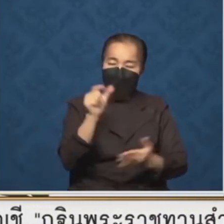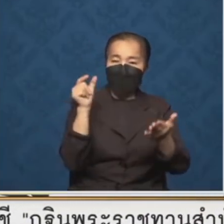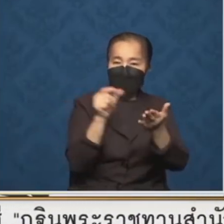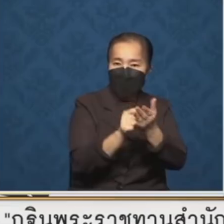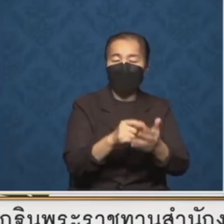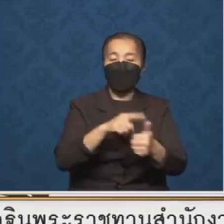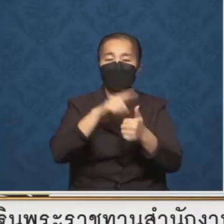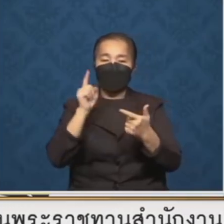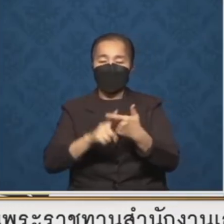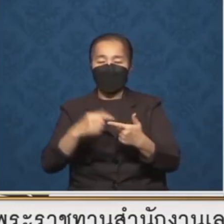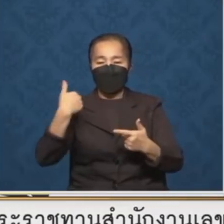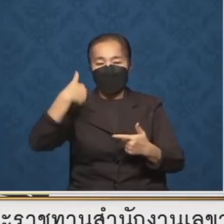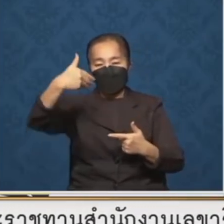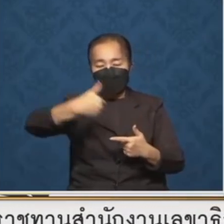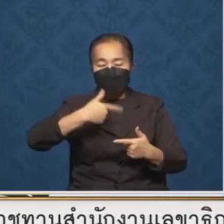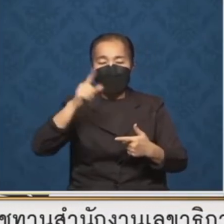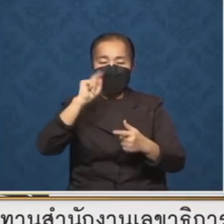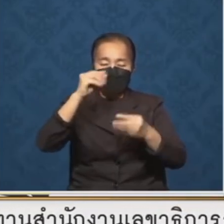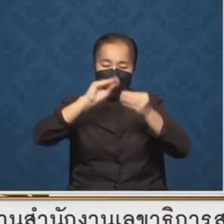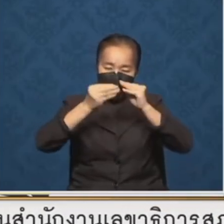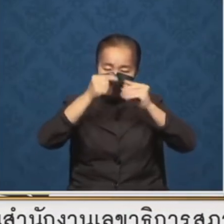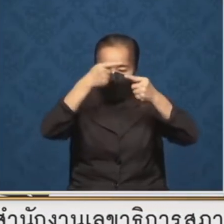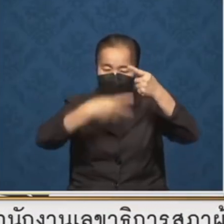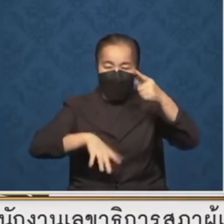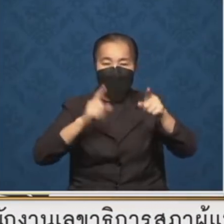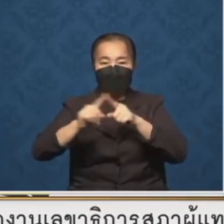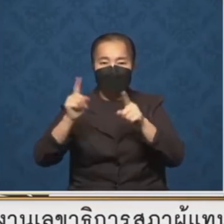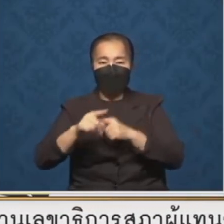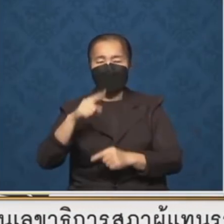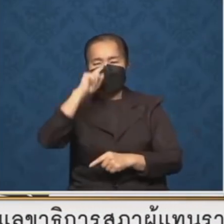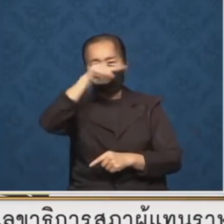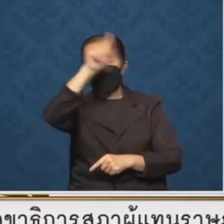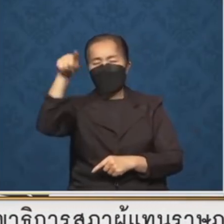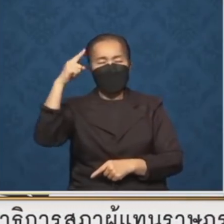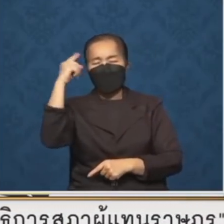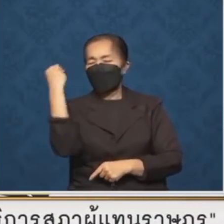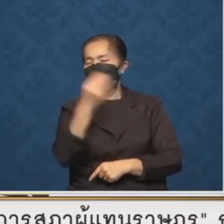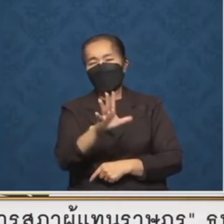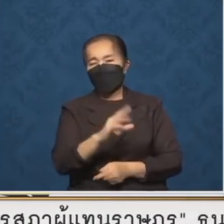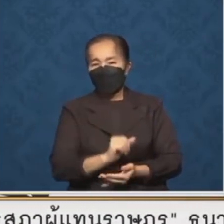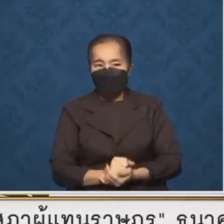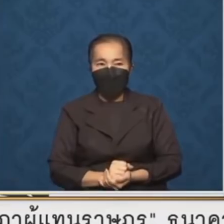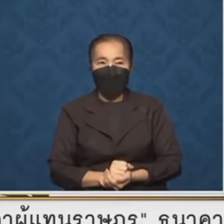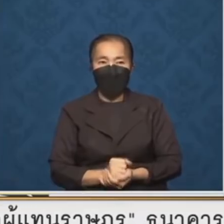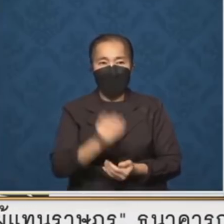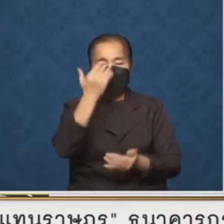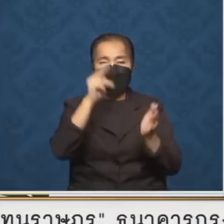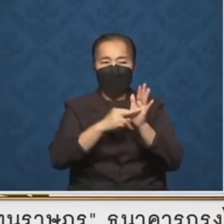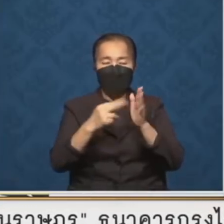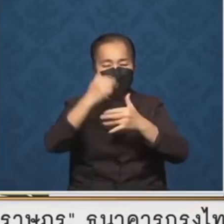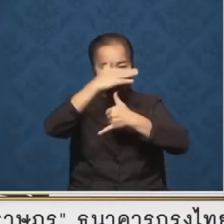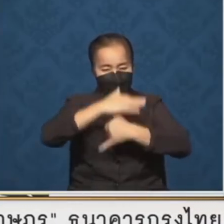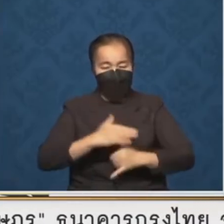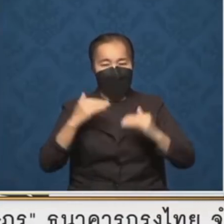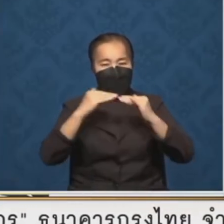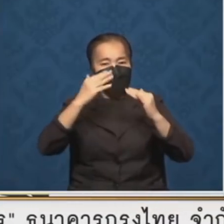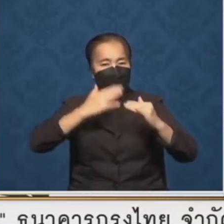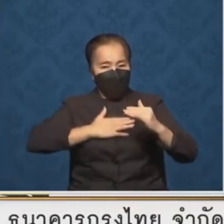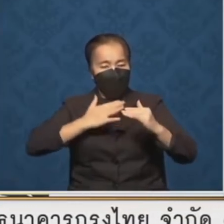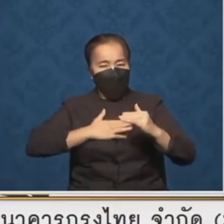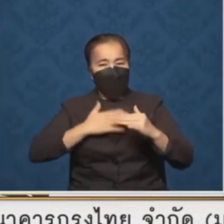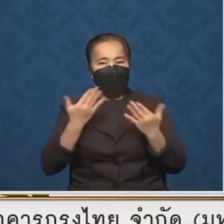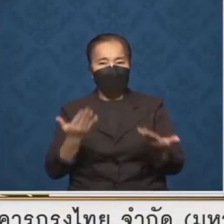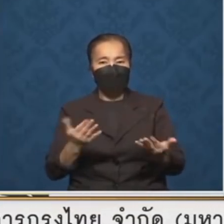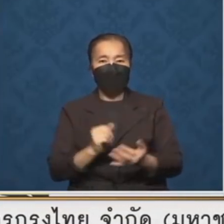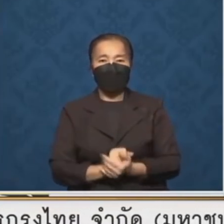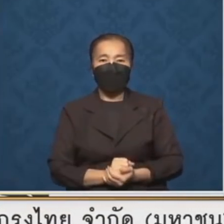นบุคคลจากแพลตฟอร์มซึ่งผมมั่นใจครับว่าเขาไม่ให้หรอกครับนี่มันเป็นการละเมิดข้อมูลส่วนบุคคลของผู้ใช้อย่างร้าย